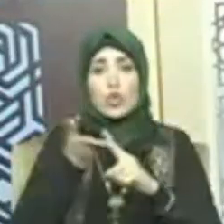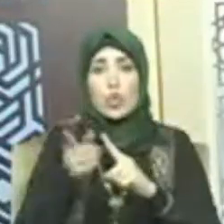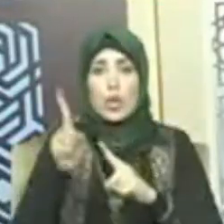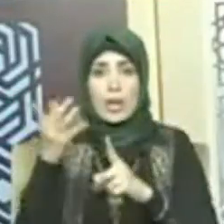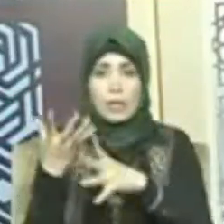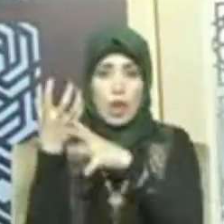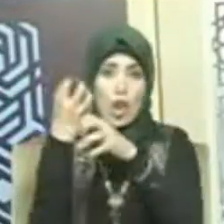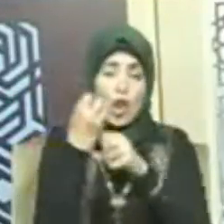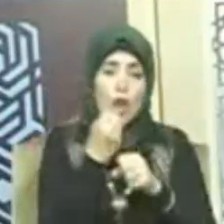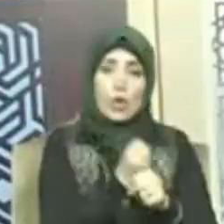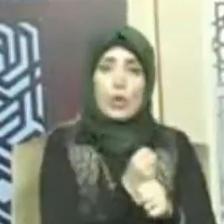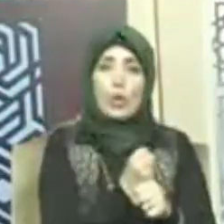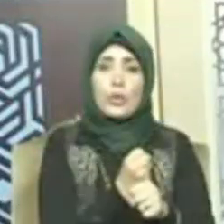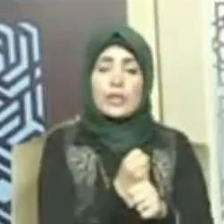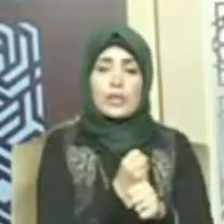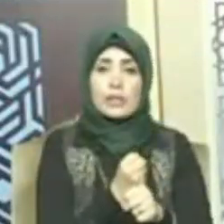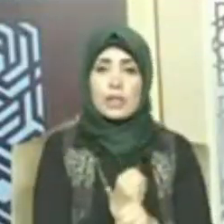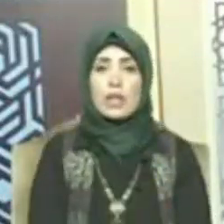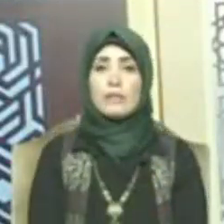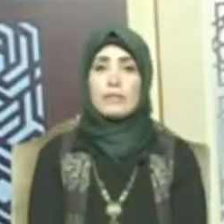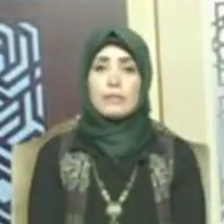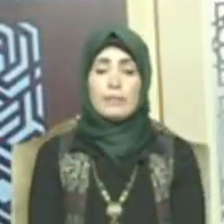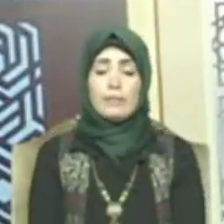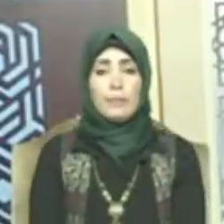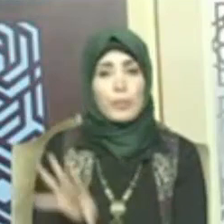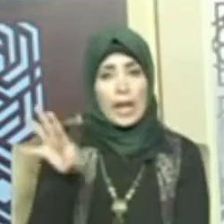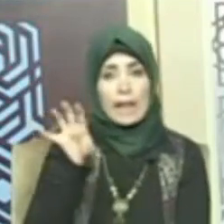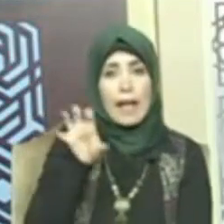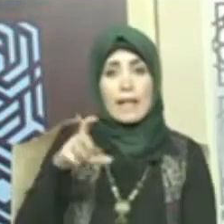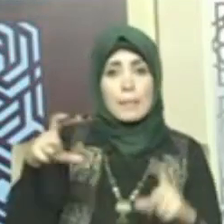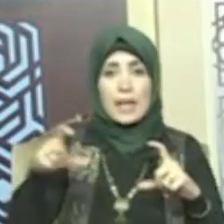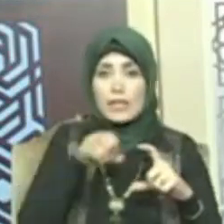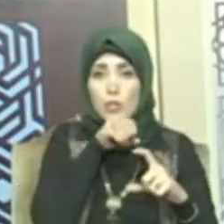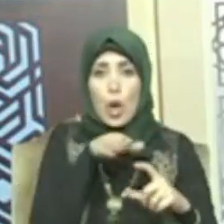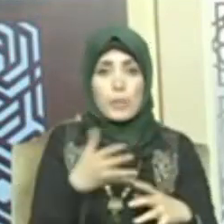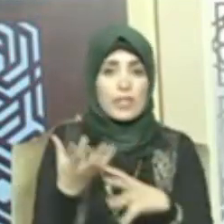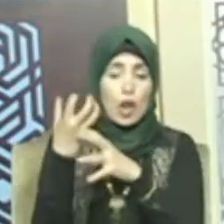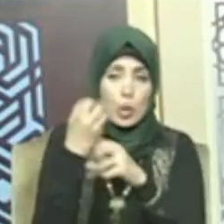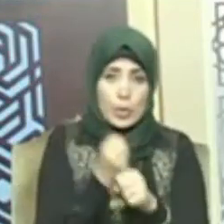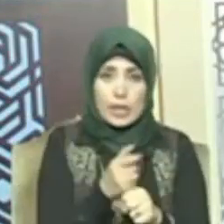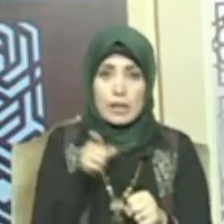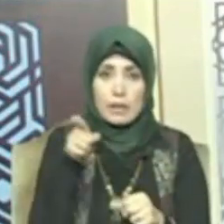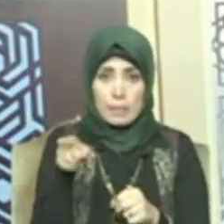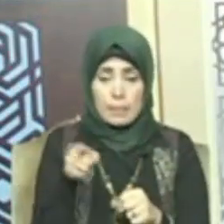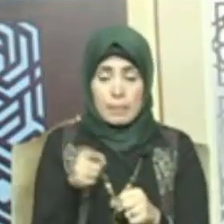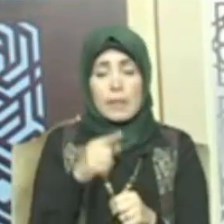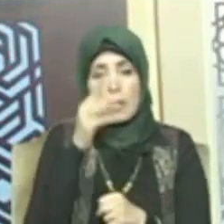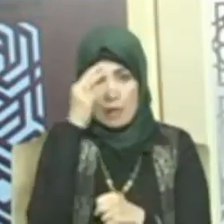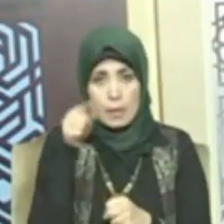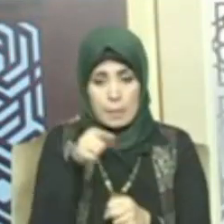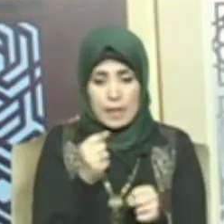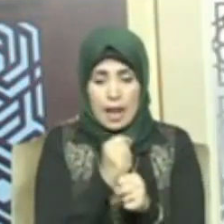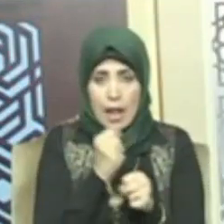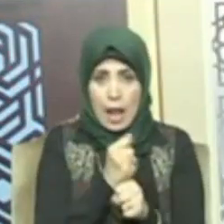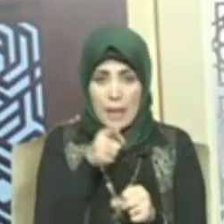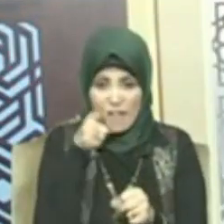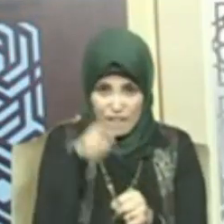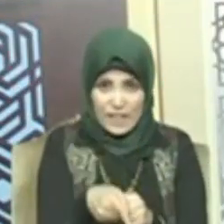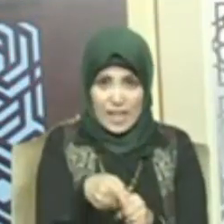الله صلى الله عليه وسلم أمورا من فعلها كان من